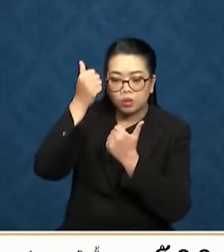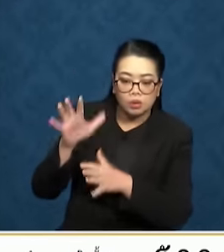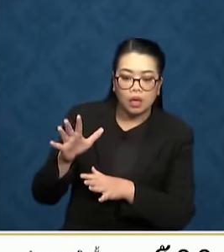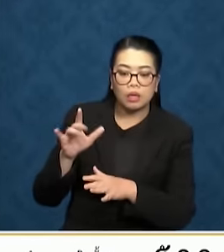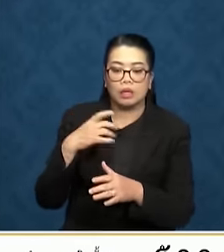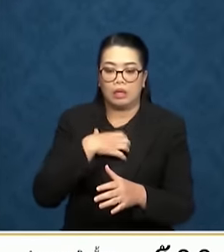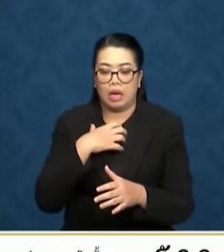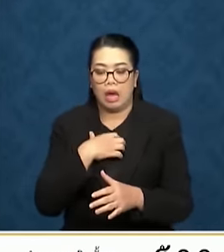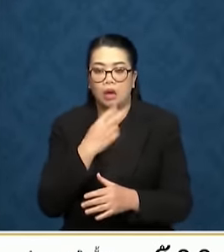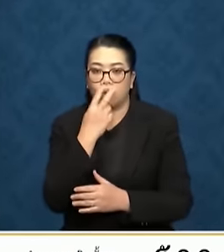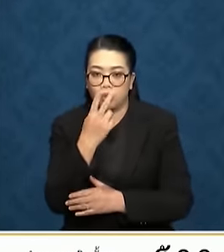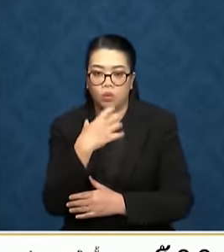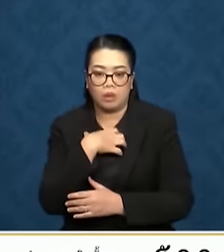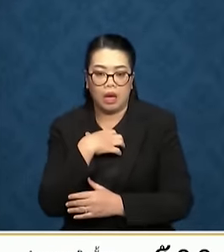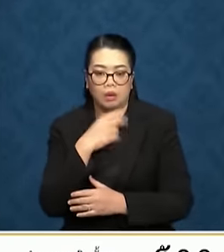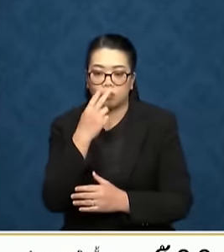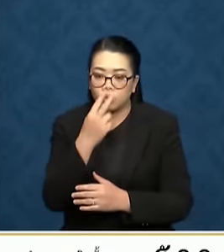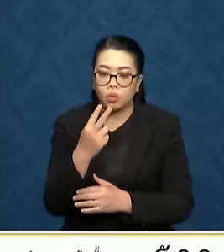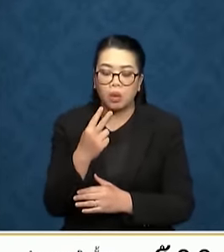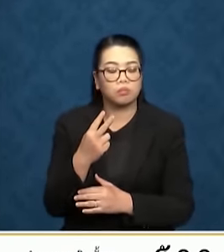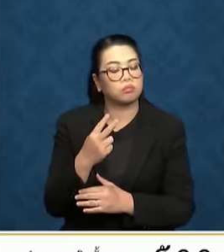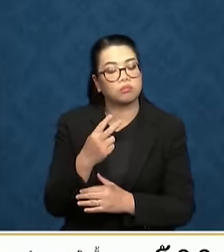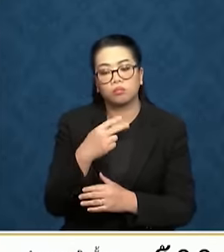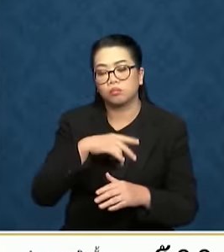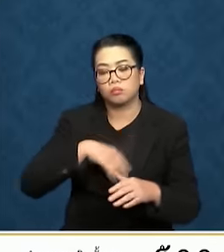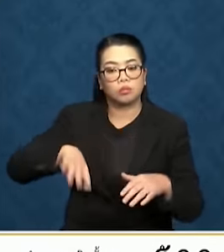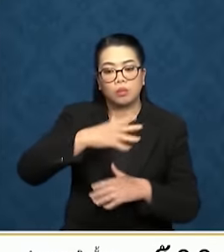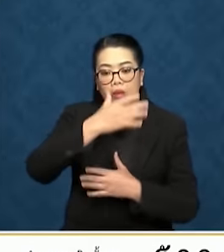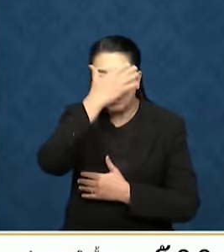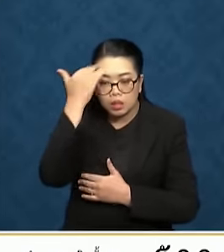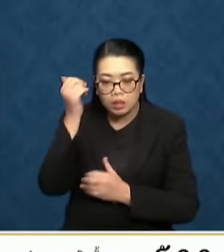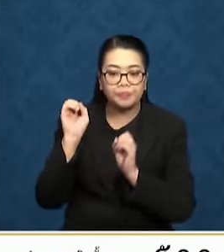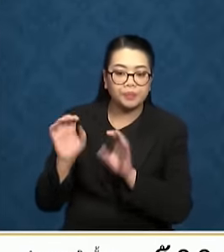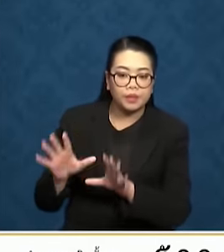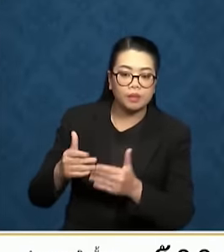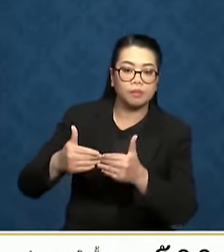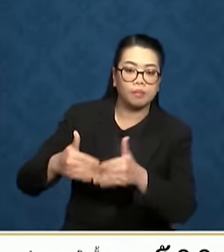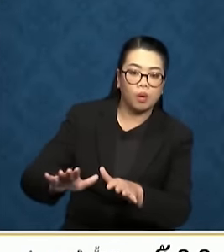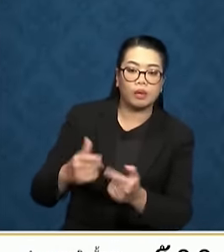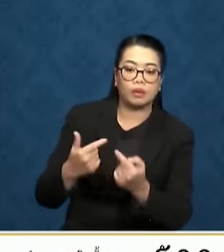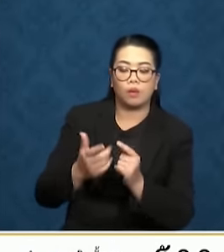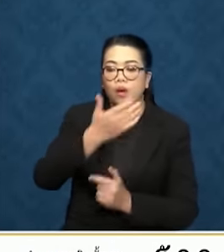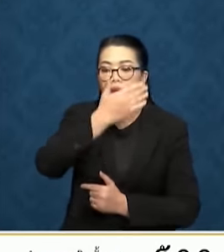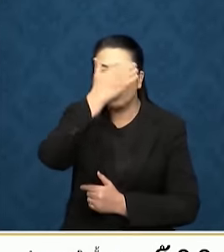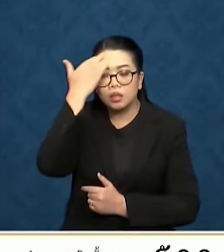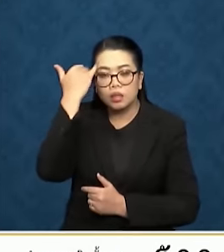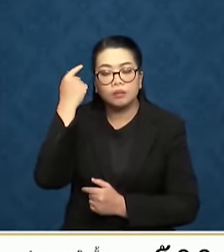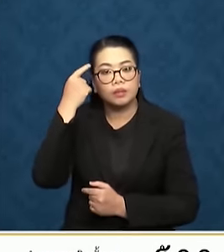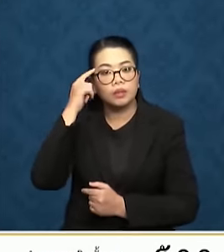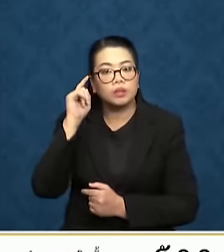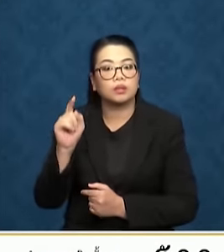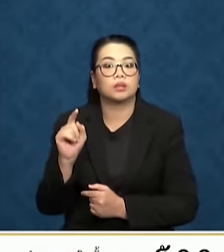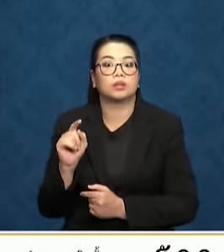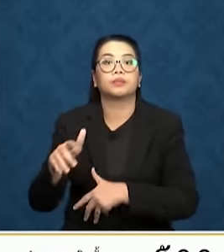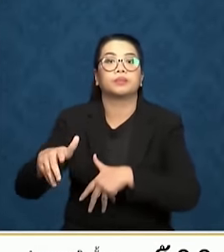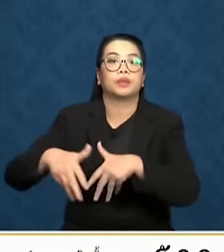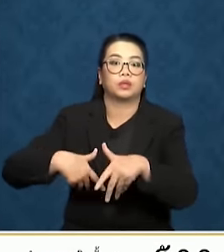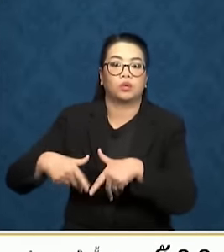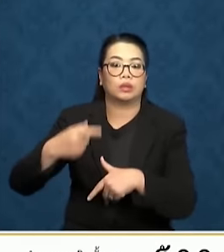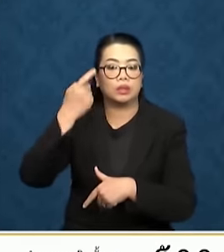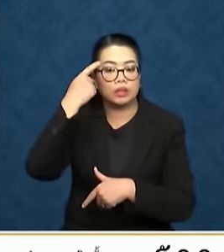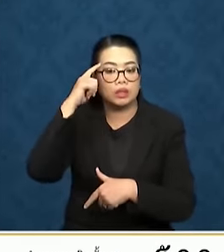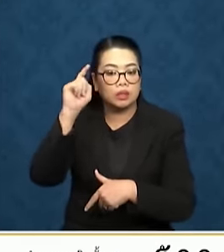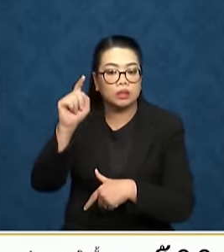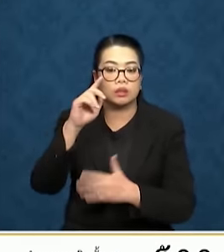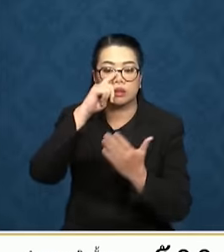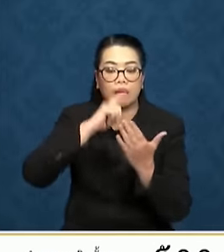ต้องการที่จะมองมองข้ามตรงนี้ไปที่เราพยายามที่จะกระตุ้นแต่เศรษฐกิจแต่ลืมที่จะลดเรื่องเกี่ยวกับความเหลื่อมล้ำของประเทศอันนี้ผม